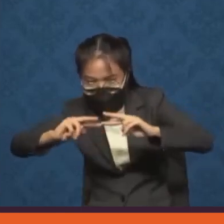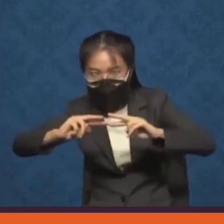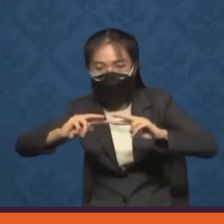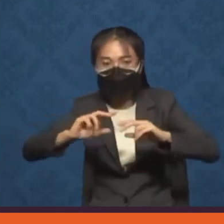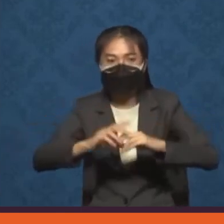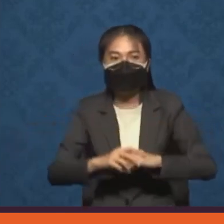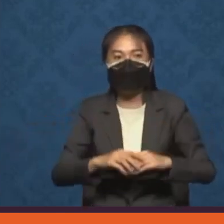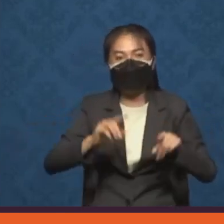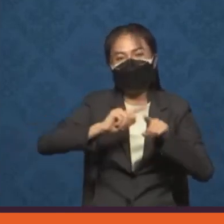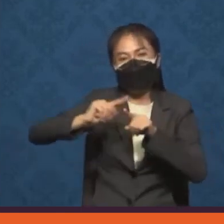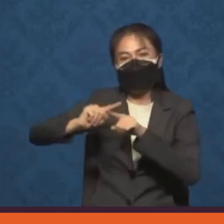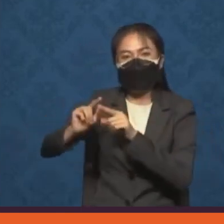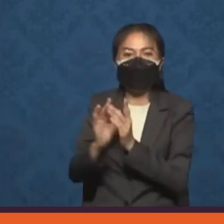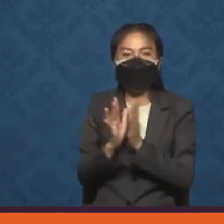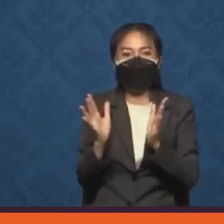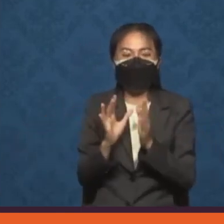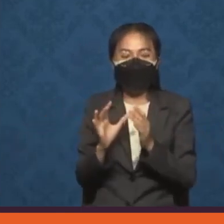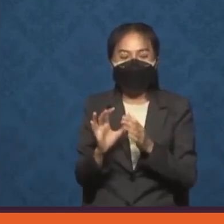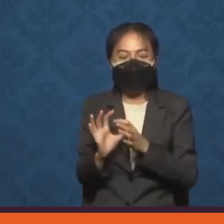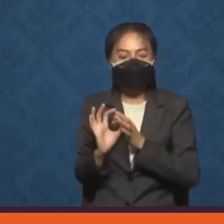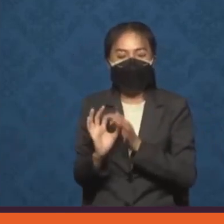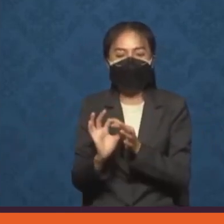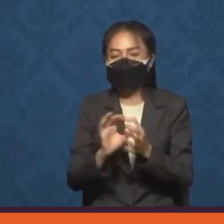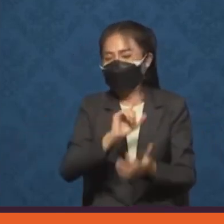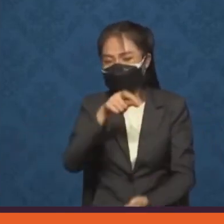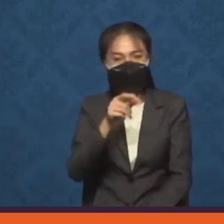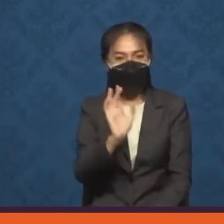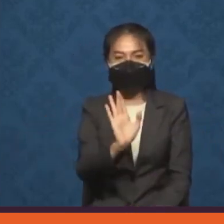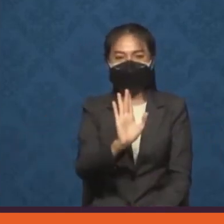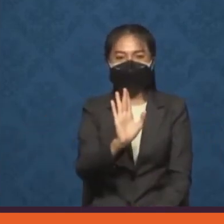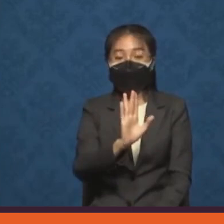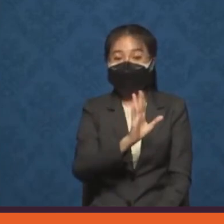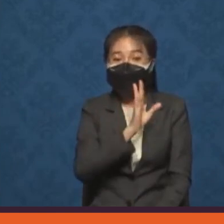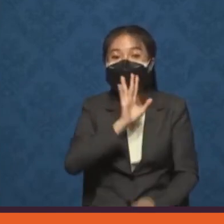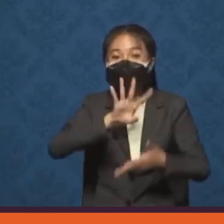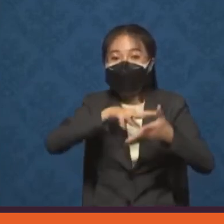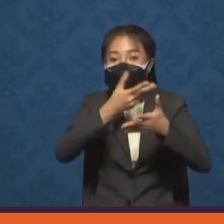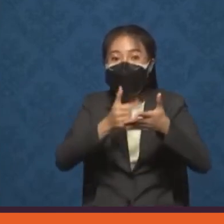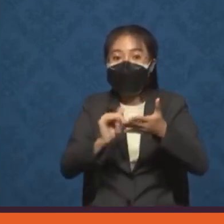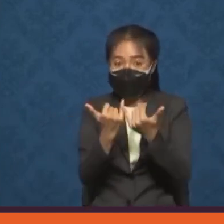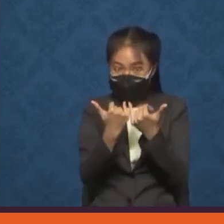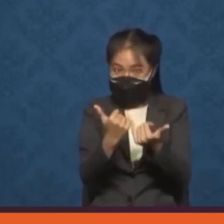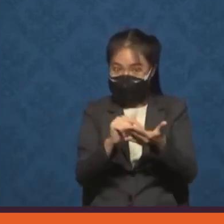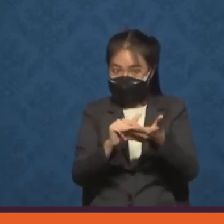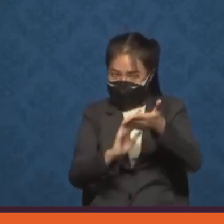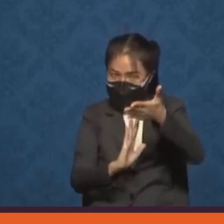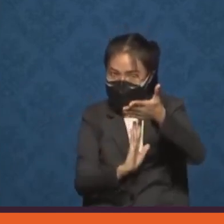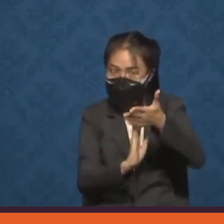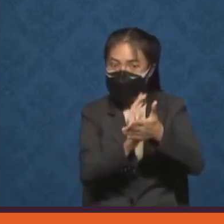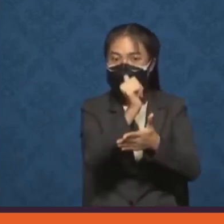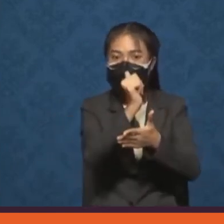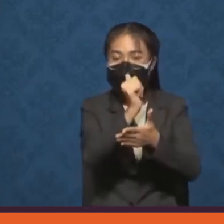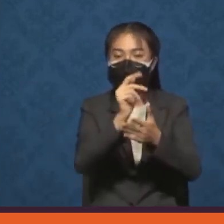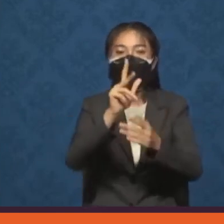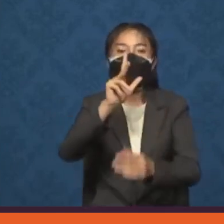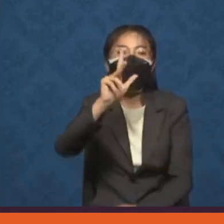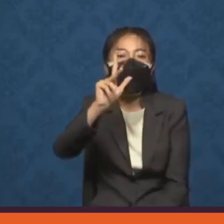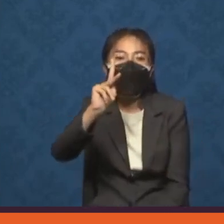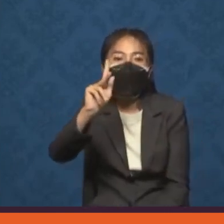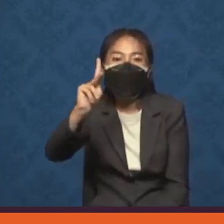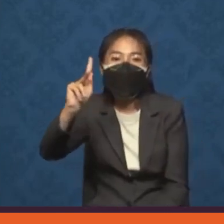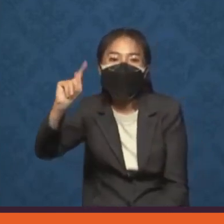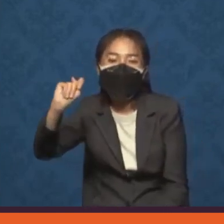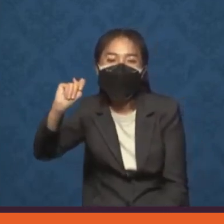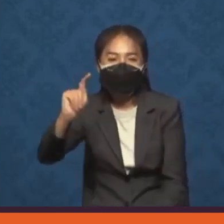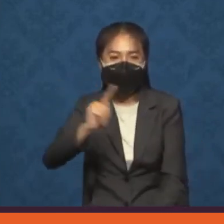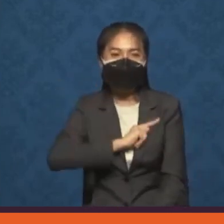ได้เลยท่านไม่ต้องกังวลหรอกครับถ้าร่างฉบับนี้ผ่านจริงคณะกรรมการการเลือกตั้งก็ยังทำหน้าที่จัดการการเลือกตั้ง